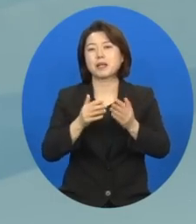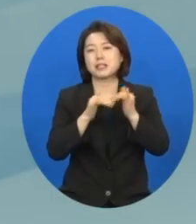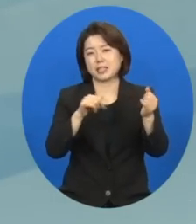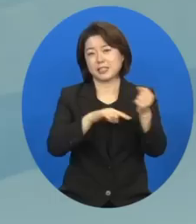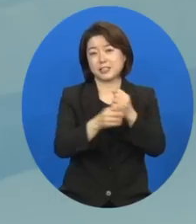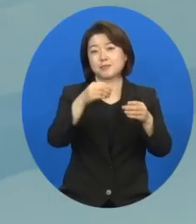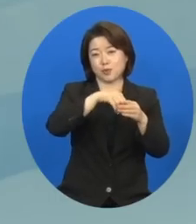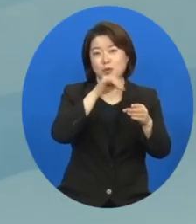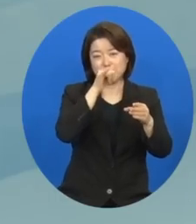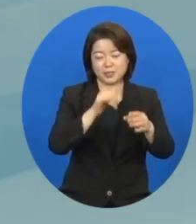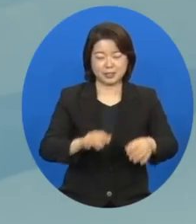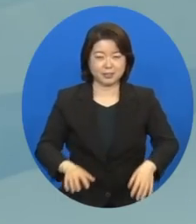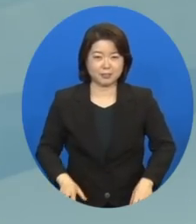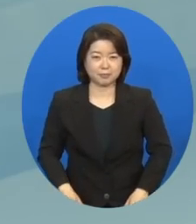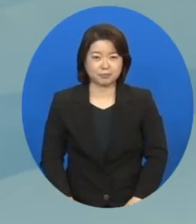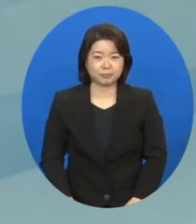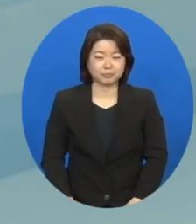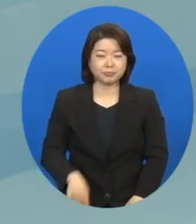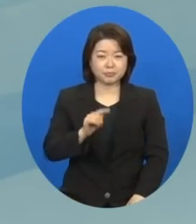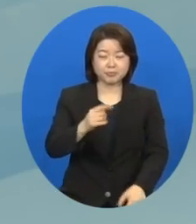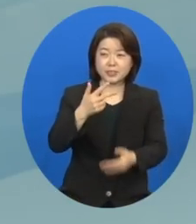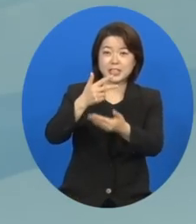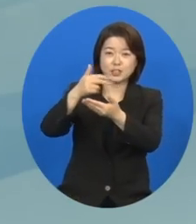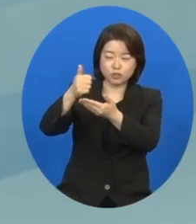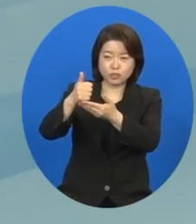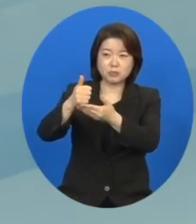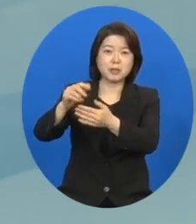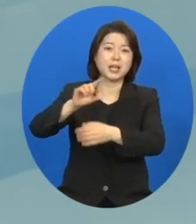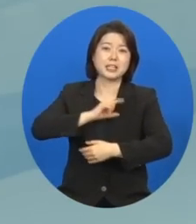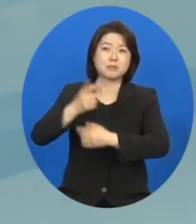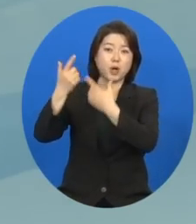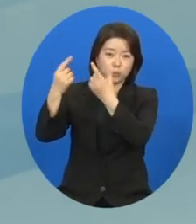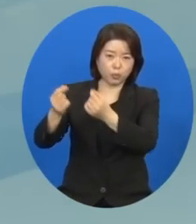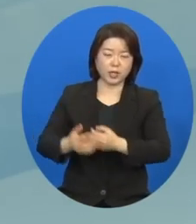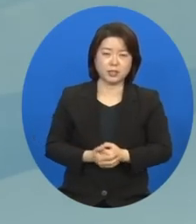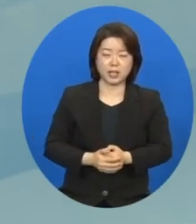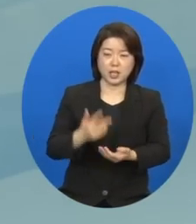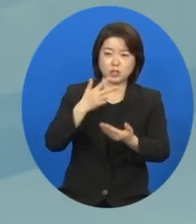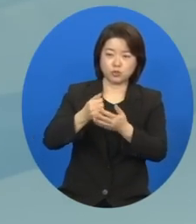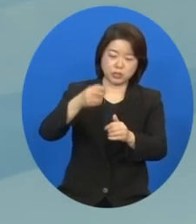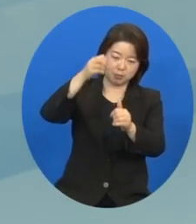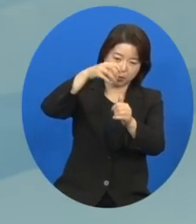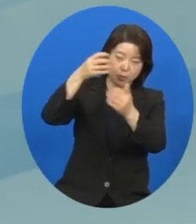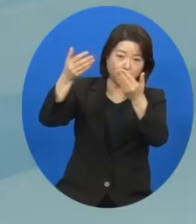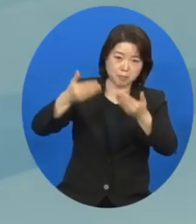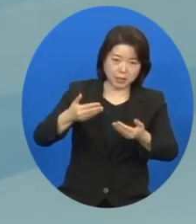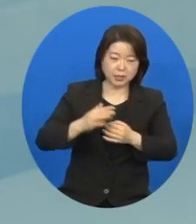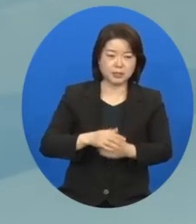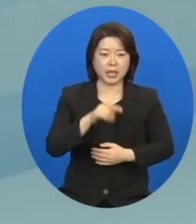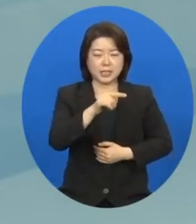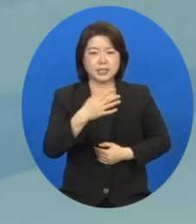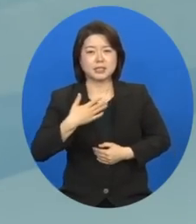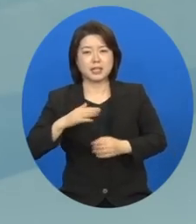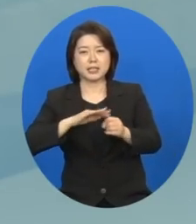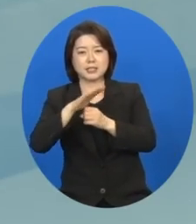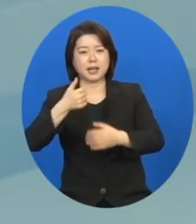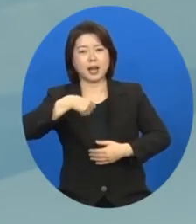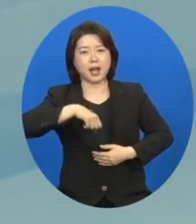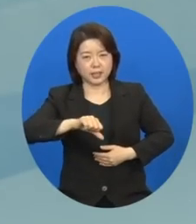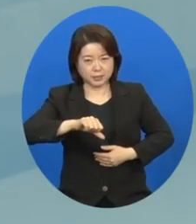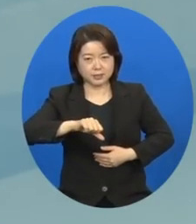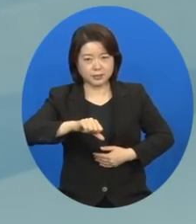근데 이것이 바로 주님의 이름이에요. 주님께서 세례를 받으실 때 하나님께서 이는 내 사랑하는